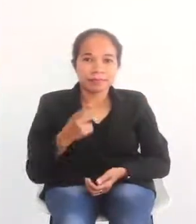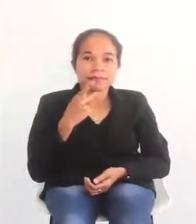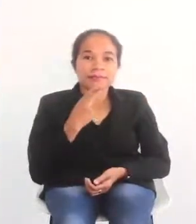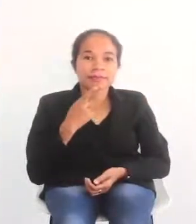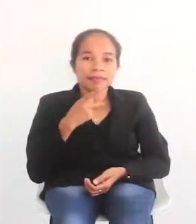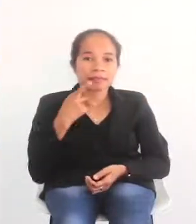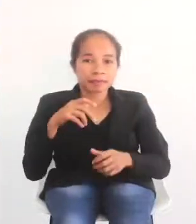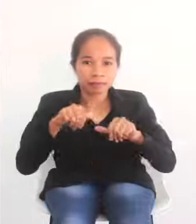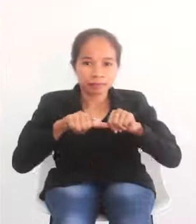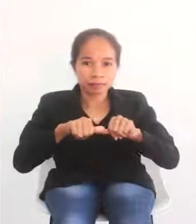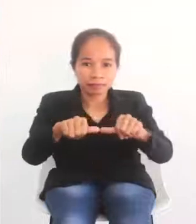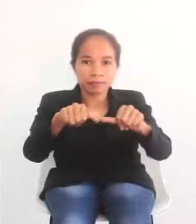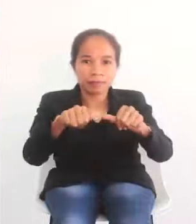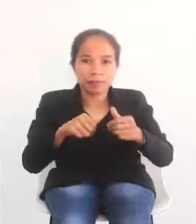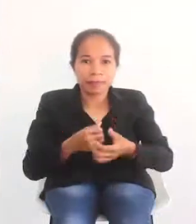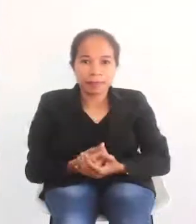Padre Alfonso continua.